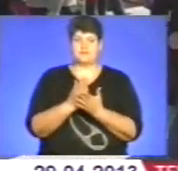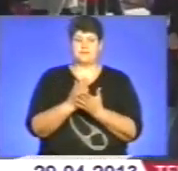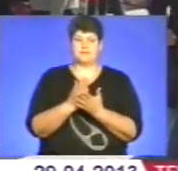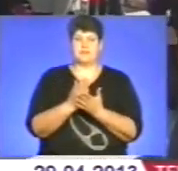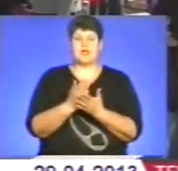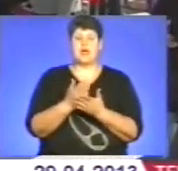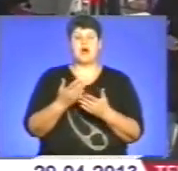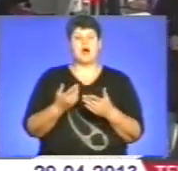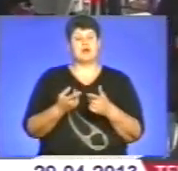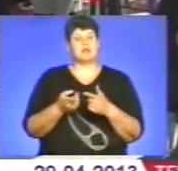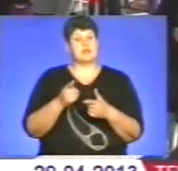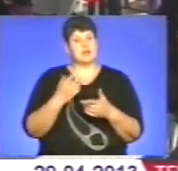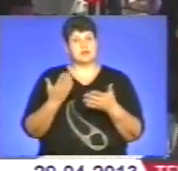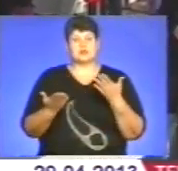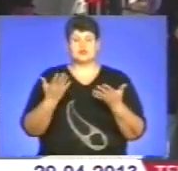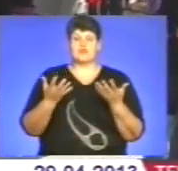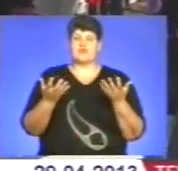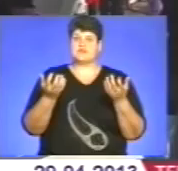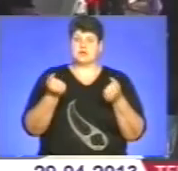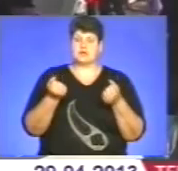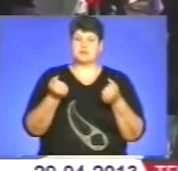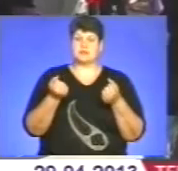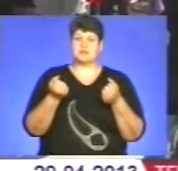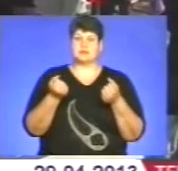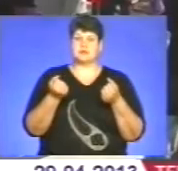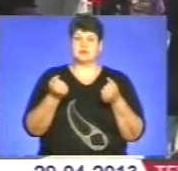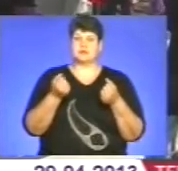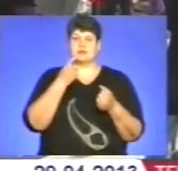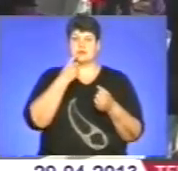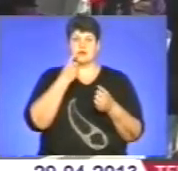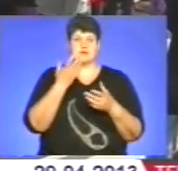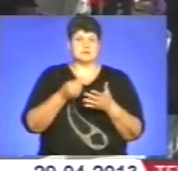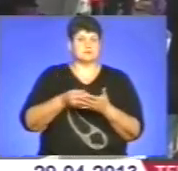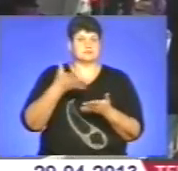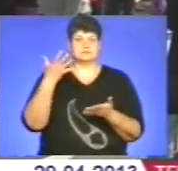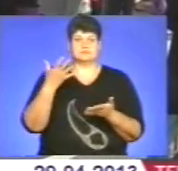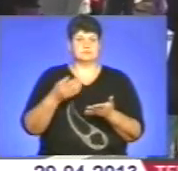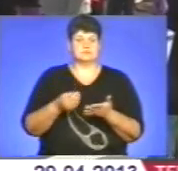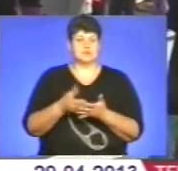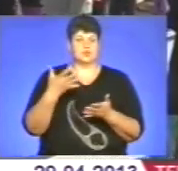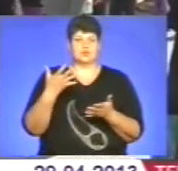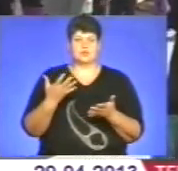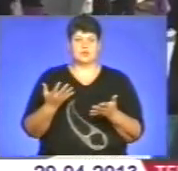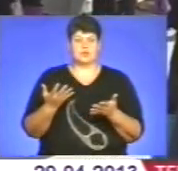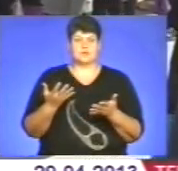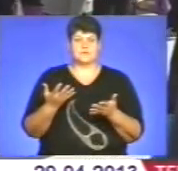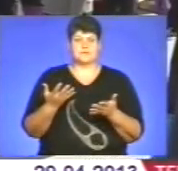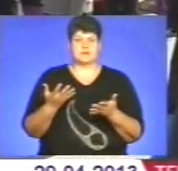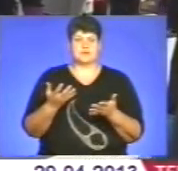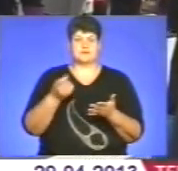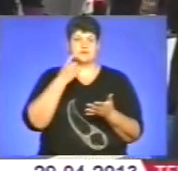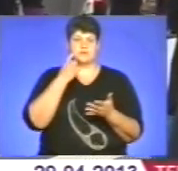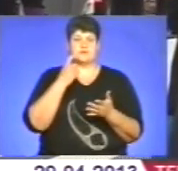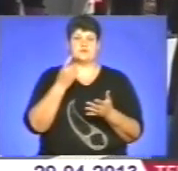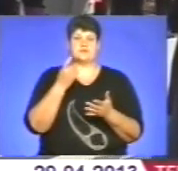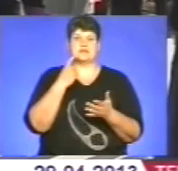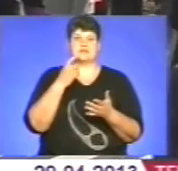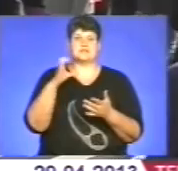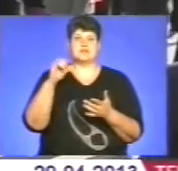Але якщо взяти на друге, на яйця дорога ціна, дуже дорога. Якщо в сільпо 60 копійок,